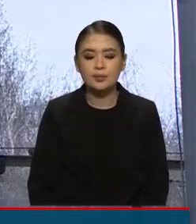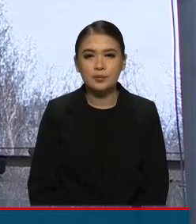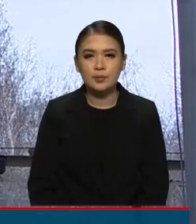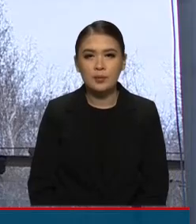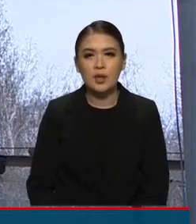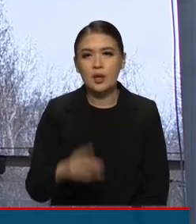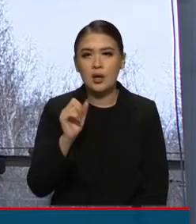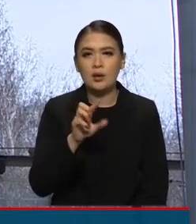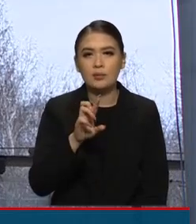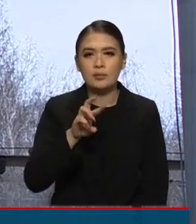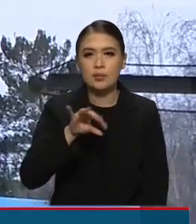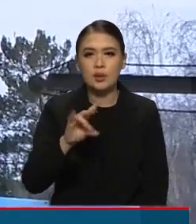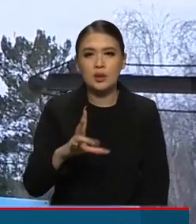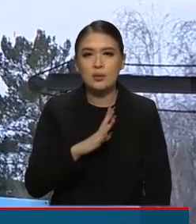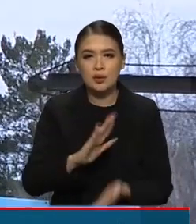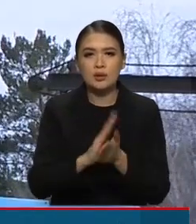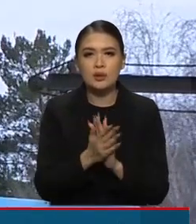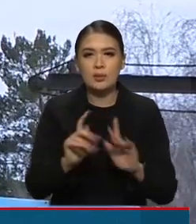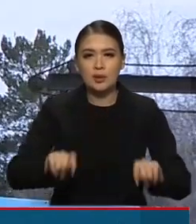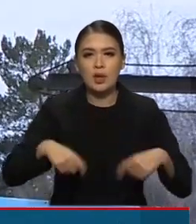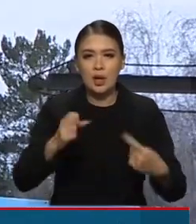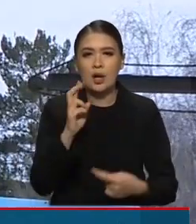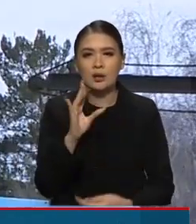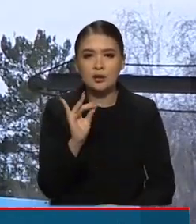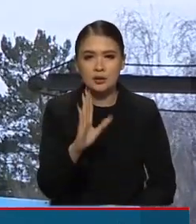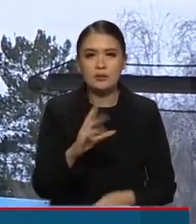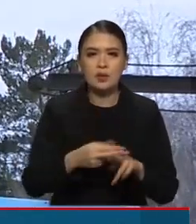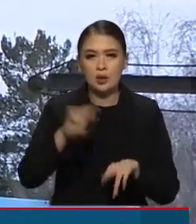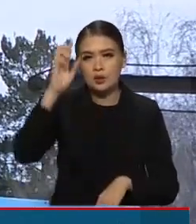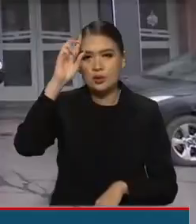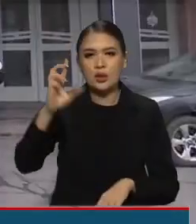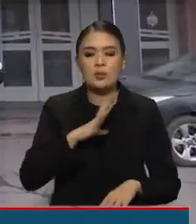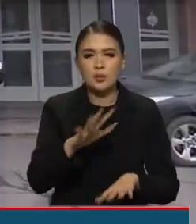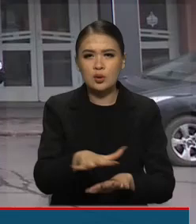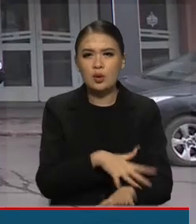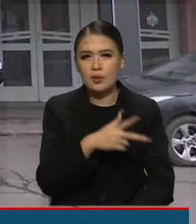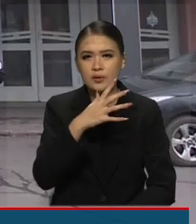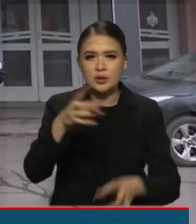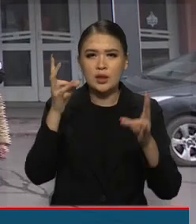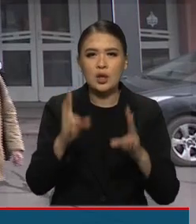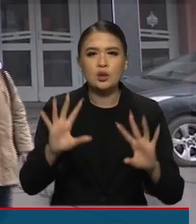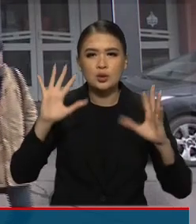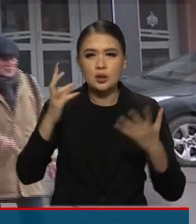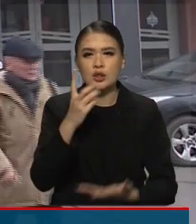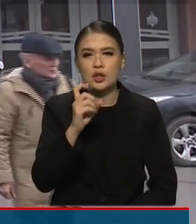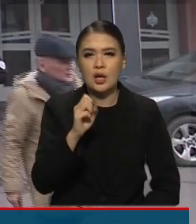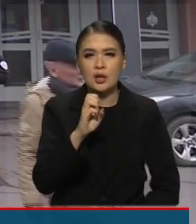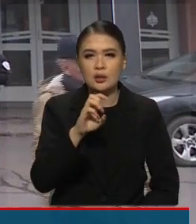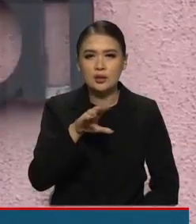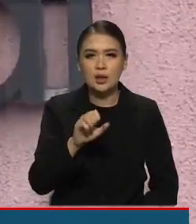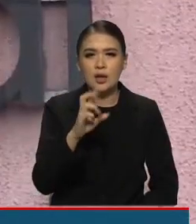В Кабмине объяснили, что сделка по передаче активов компании государства началась задолго до трагического случая на шахте